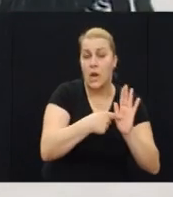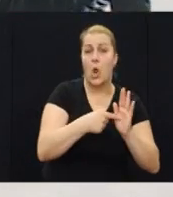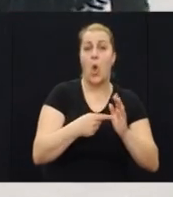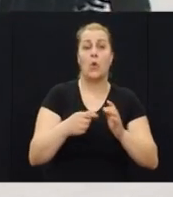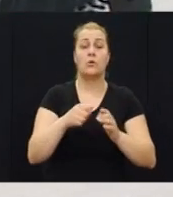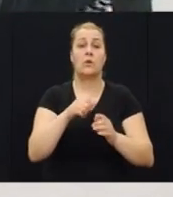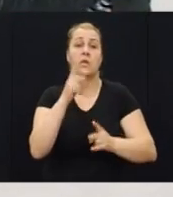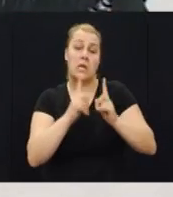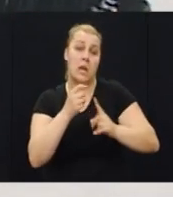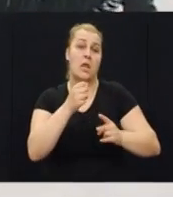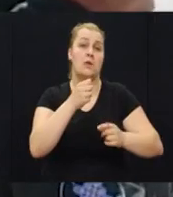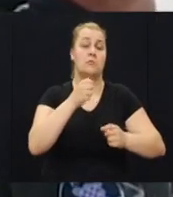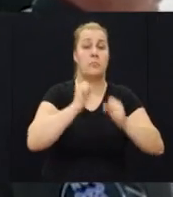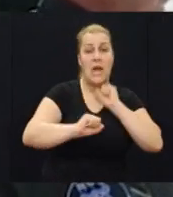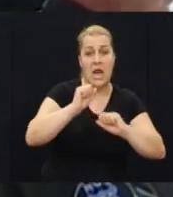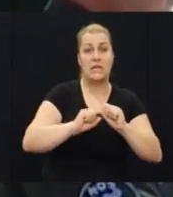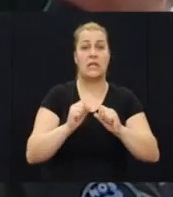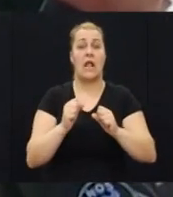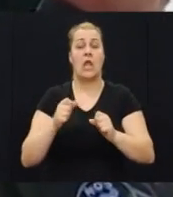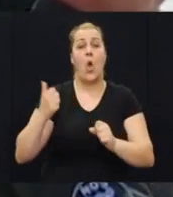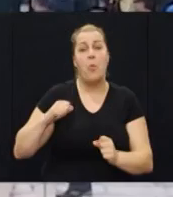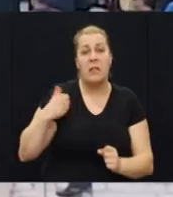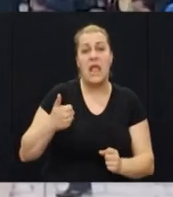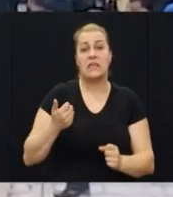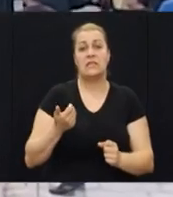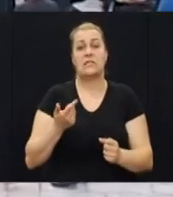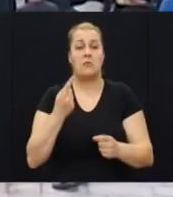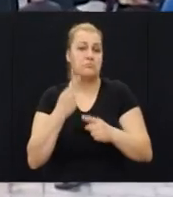samobraniteljima, o obljetnicama, raznih postrojevi.